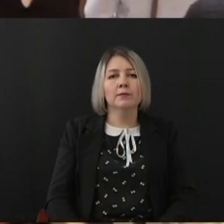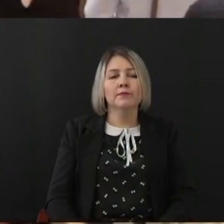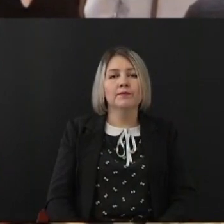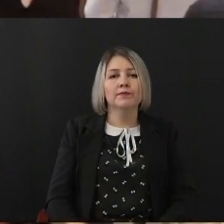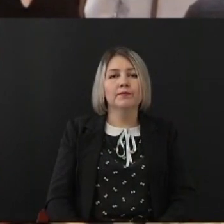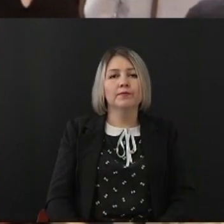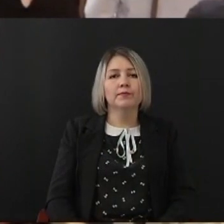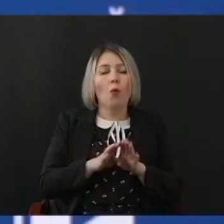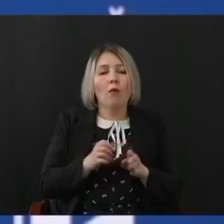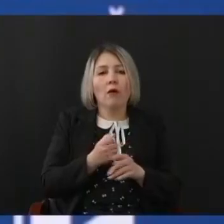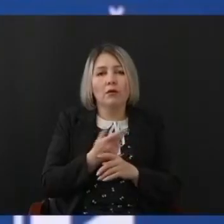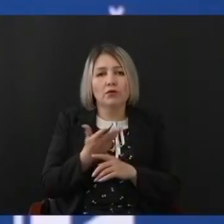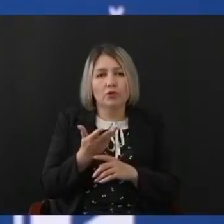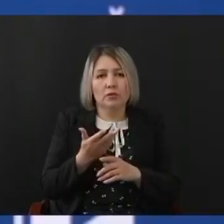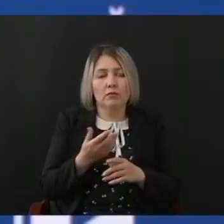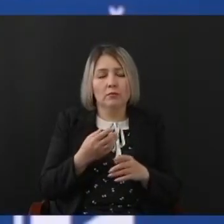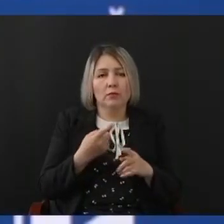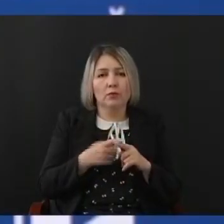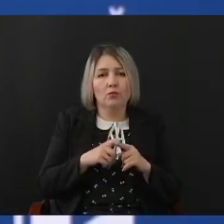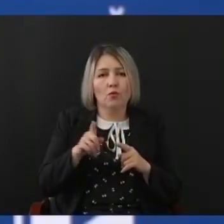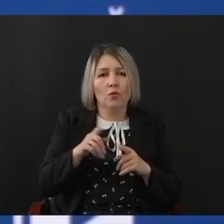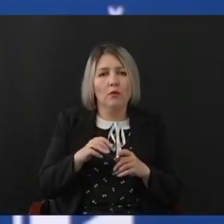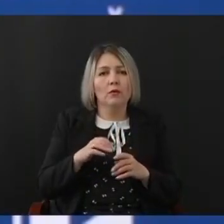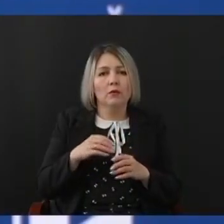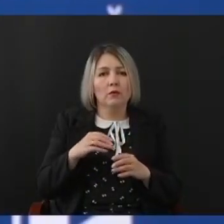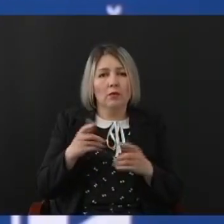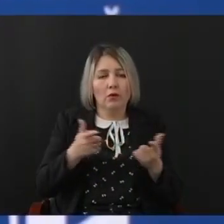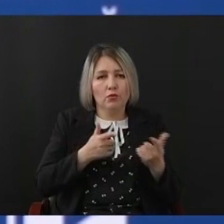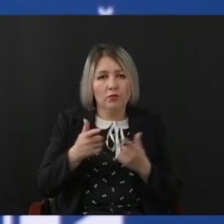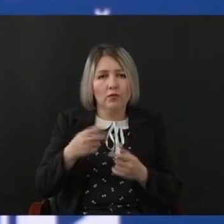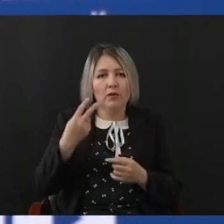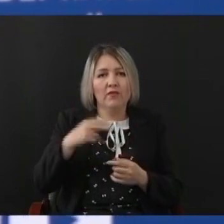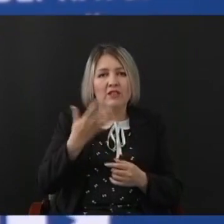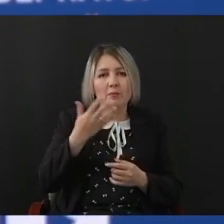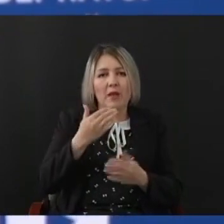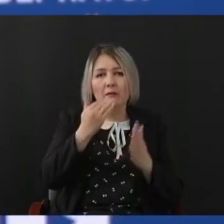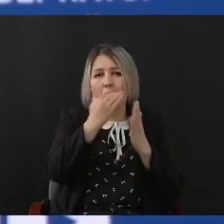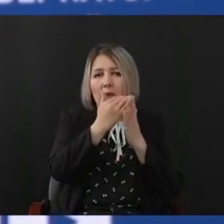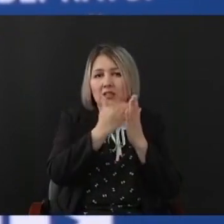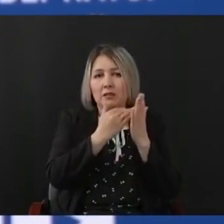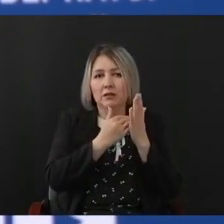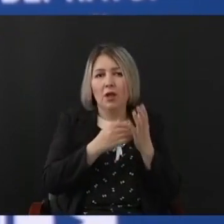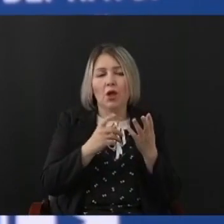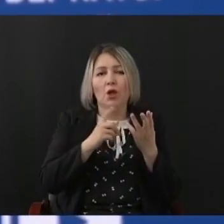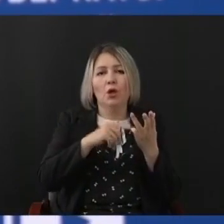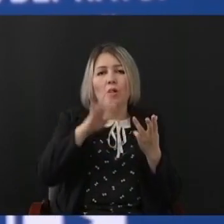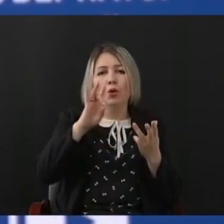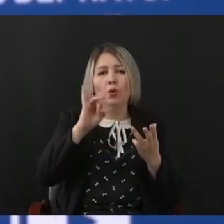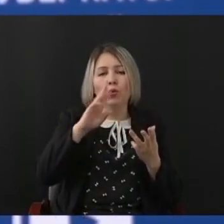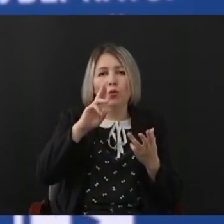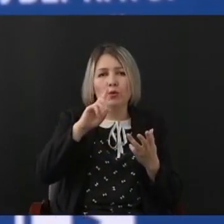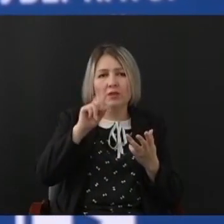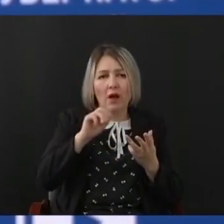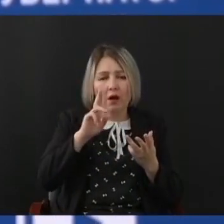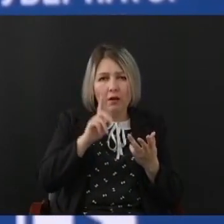уже по месту службы. 25 позиций, включая рюкзак, которые мы